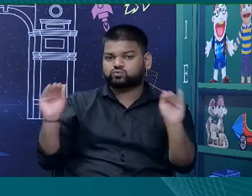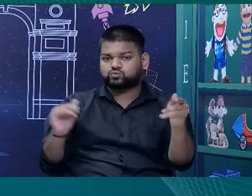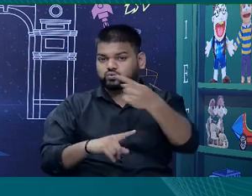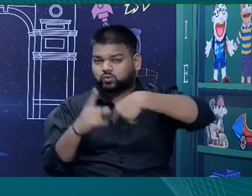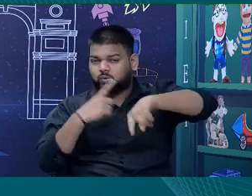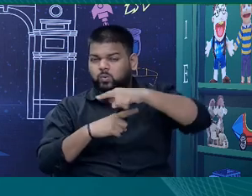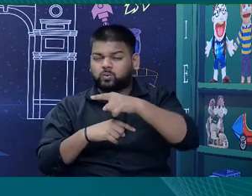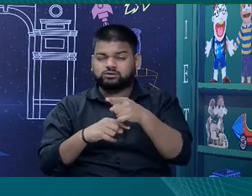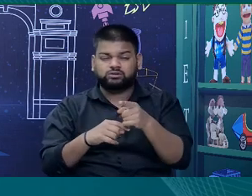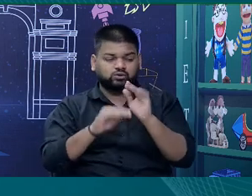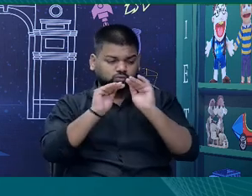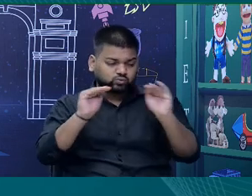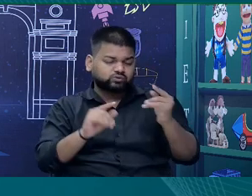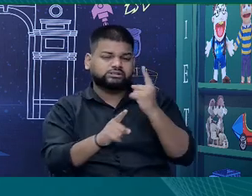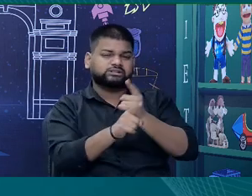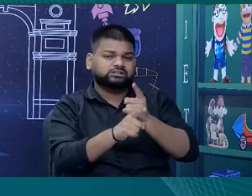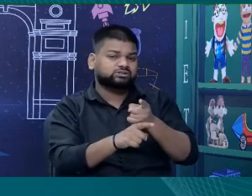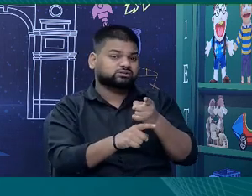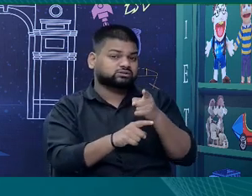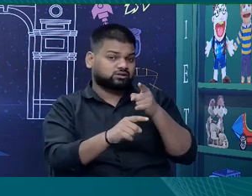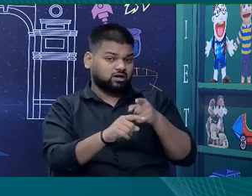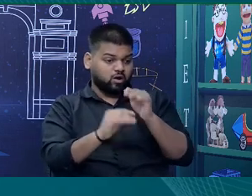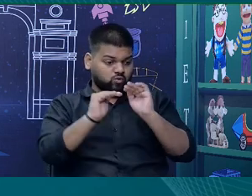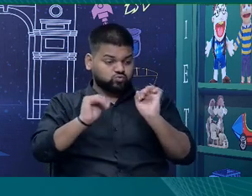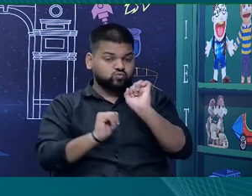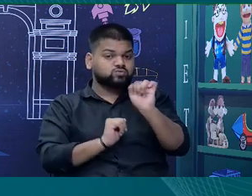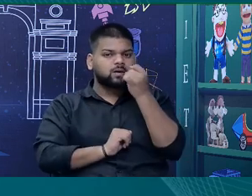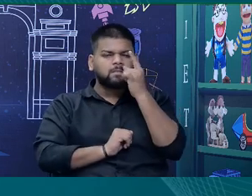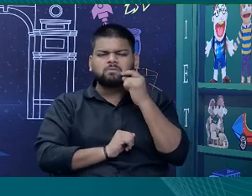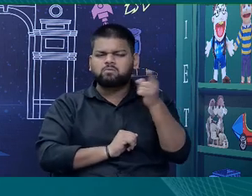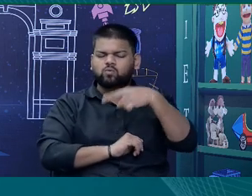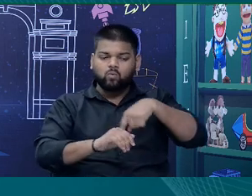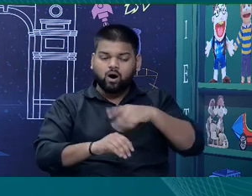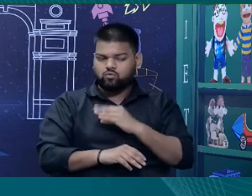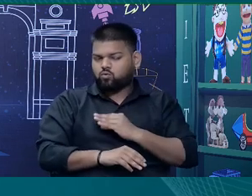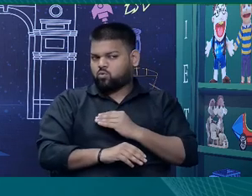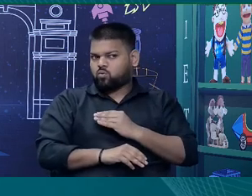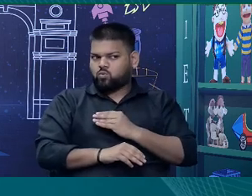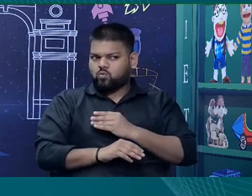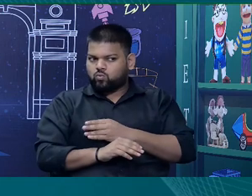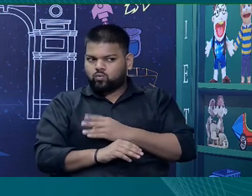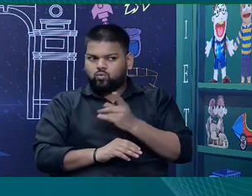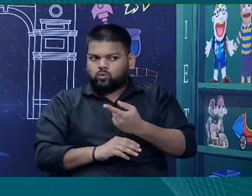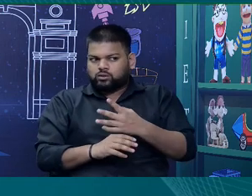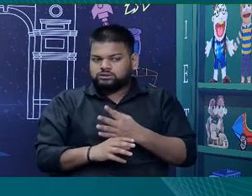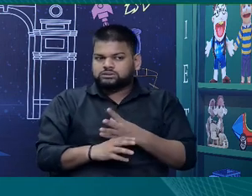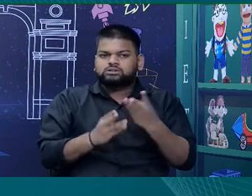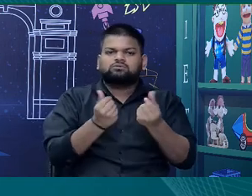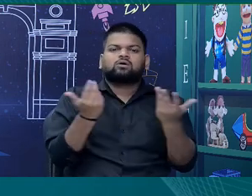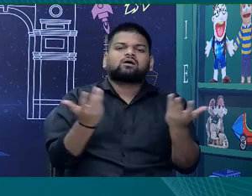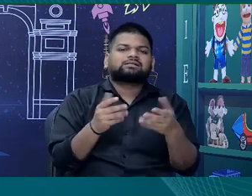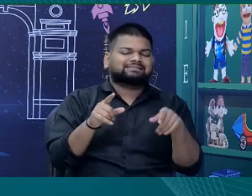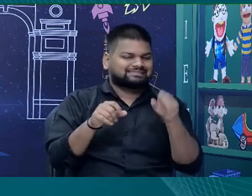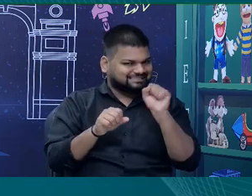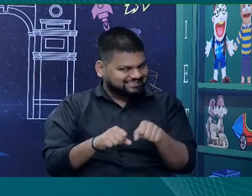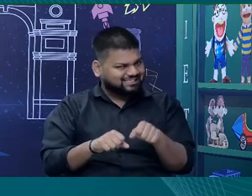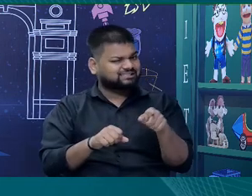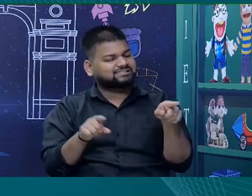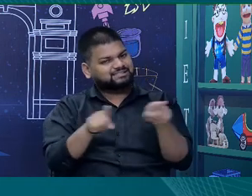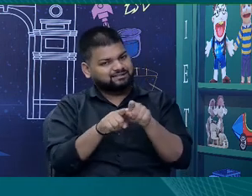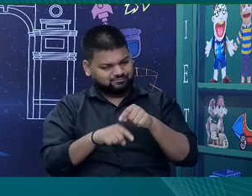पेरेंट्स से टीचर्स कैसे उनको बाहर निकले या बच्चे खुद उसे भी ऐसे कैसे बाहर निकले आपने बिल्कुल सही कहा जब हम भी बहुत छोटे थे